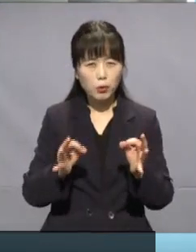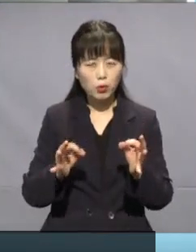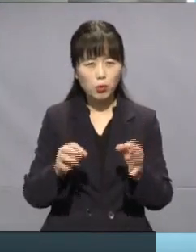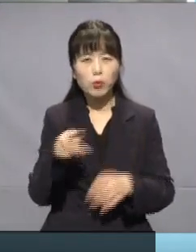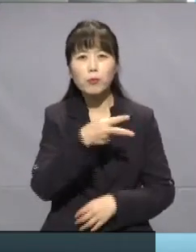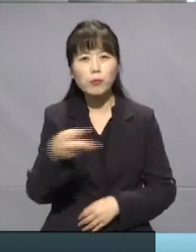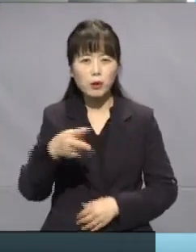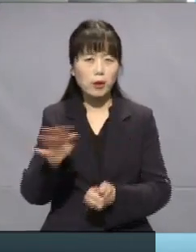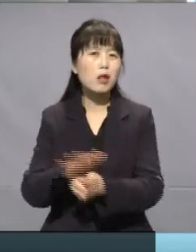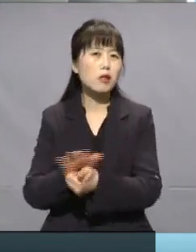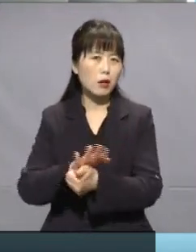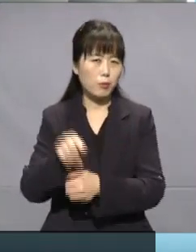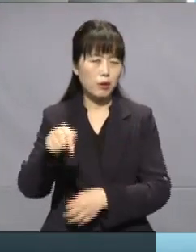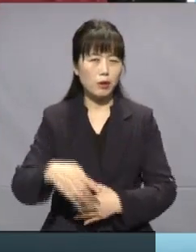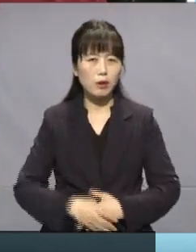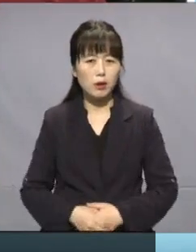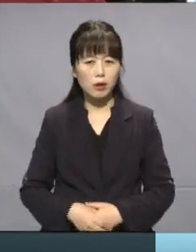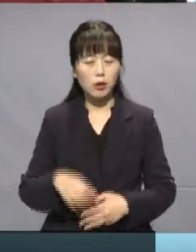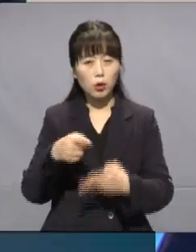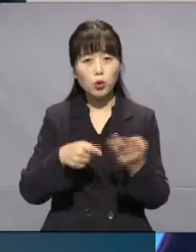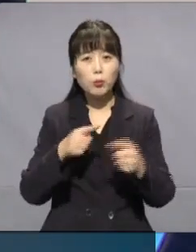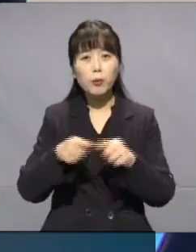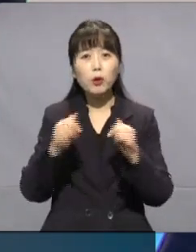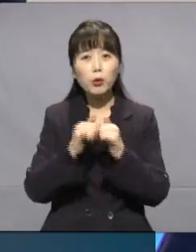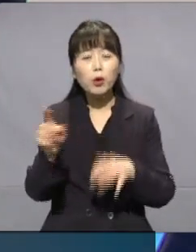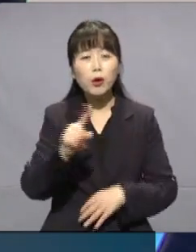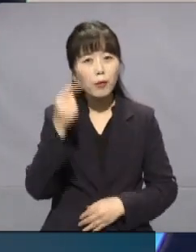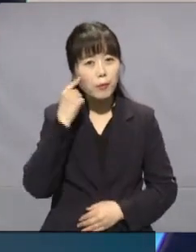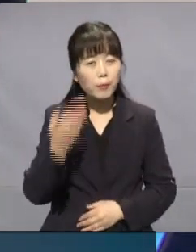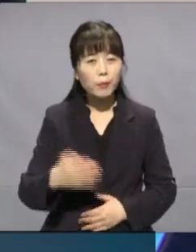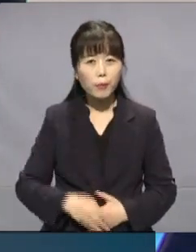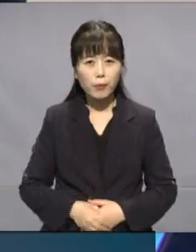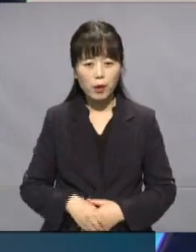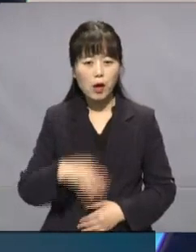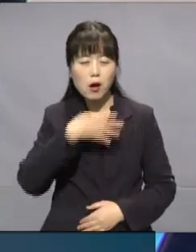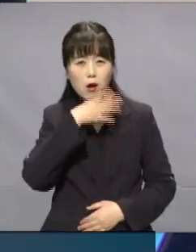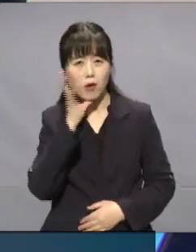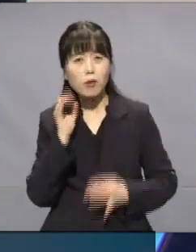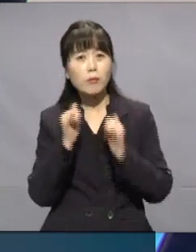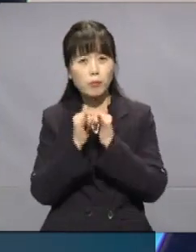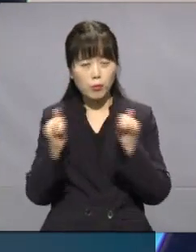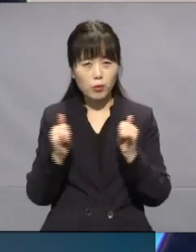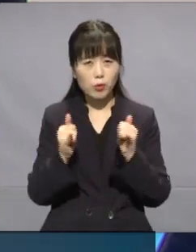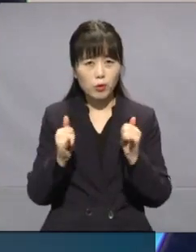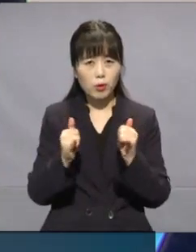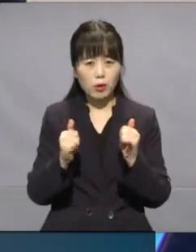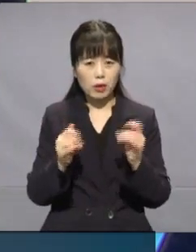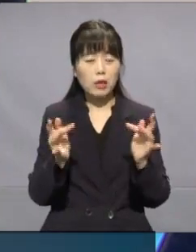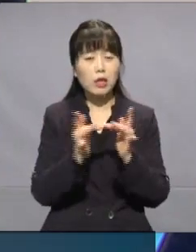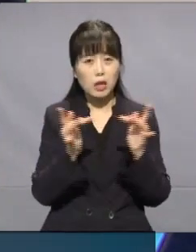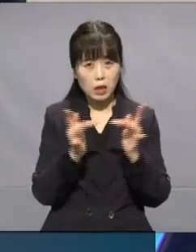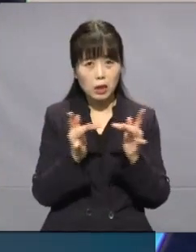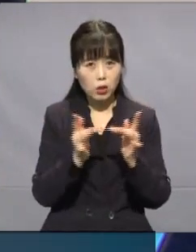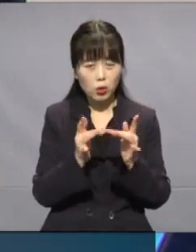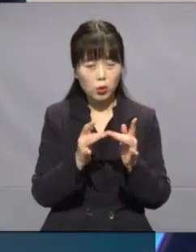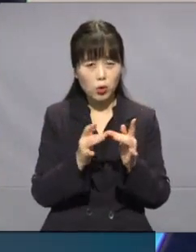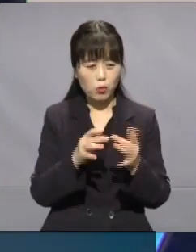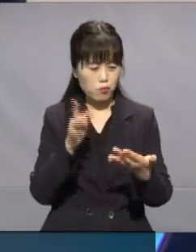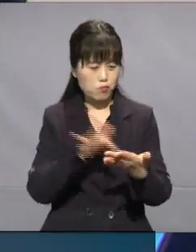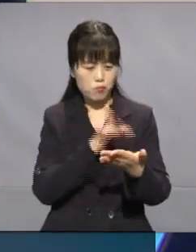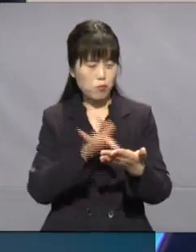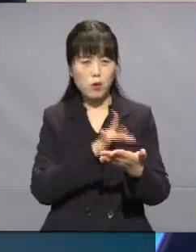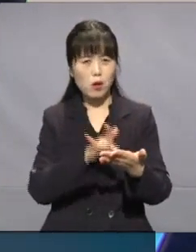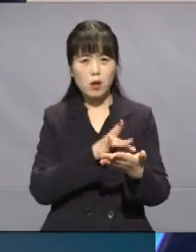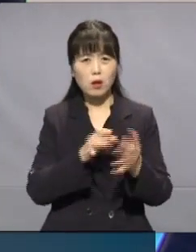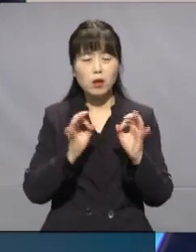서비스입니다 어떻게 생각하십니까 뭐 지금 어르신들 같은 경우는 애플리케이션으로 금융업무 보는게 쉽지 않으신